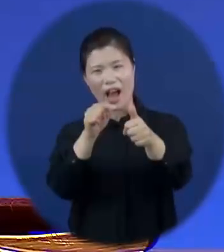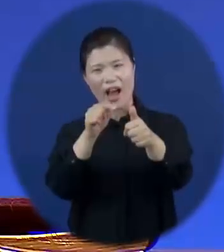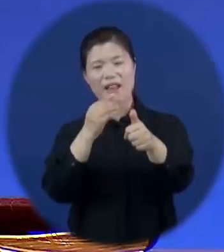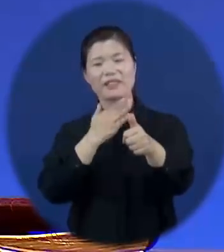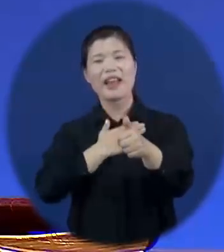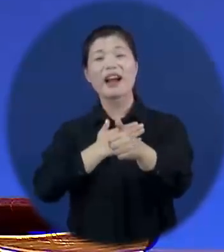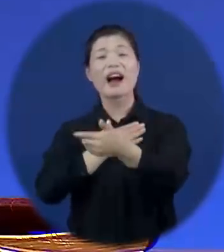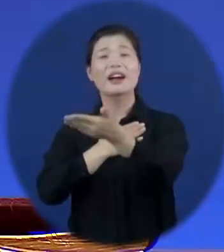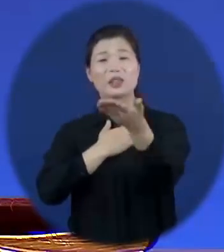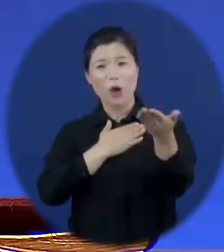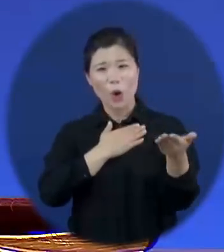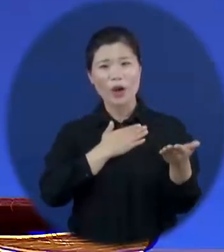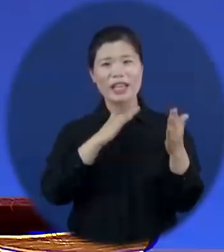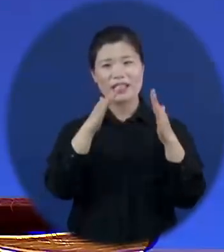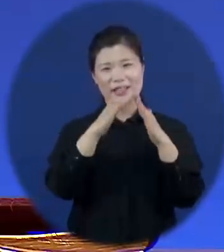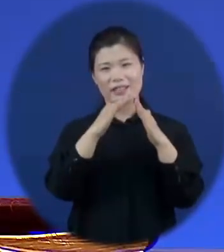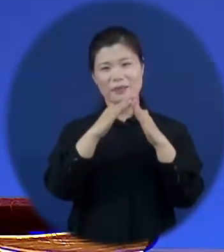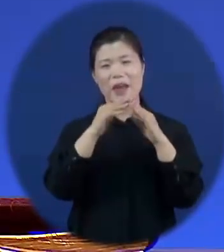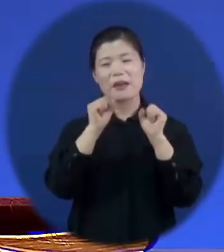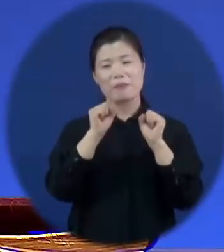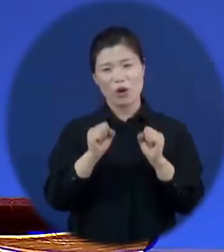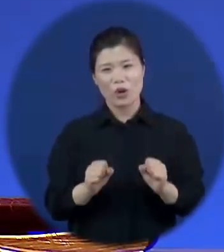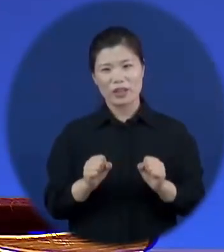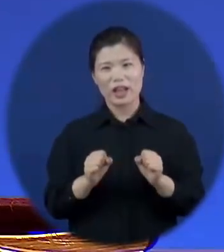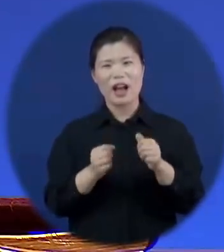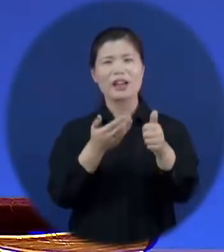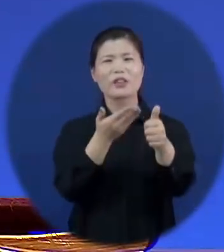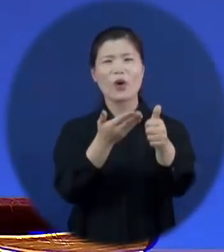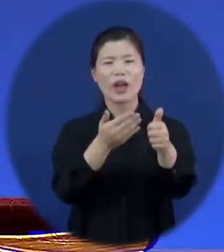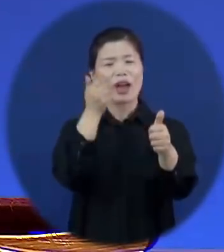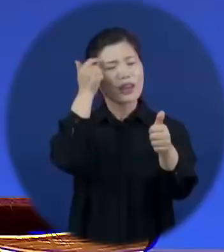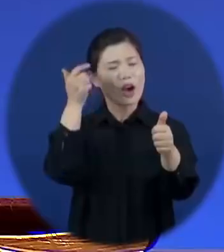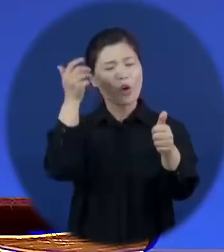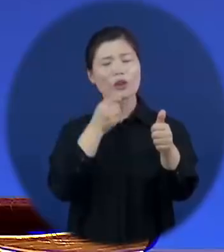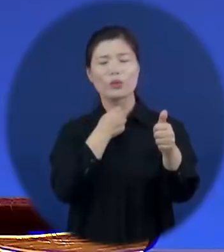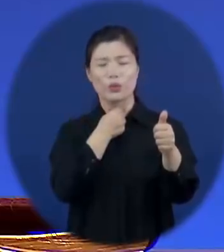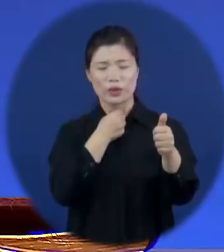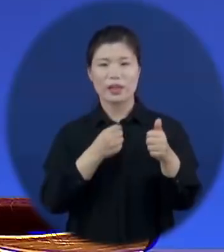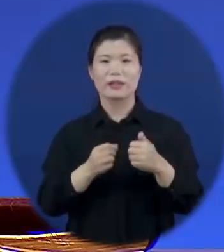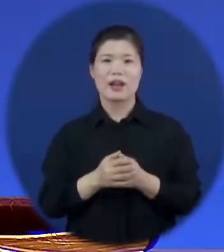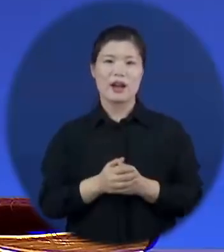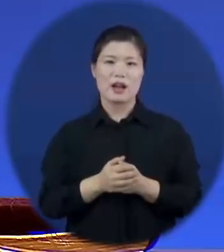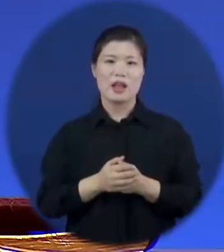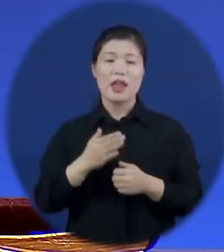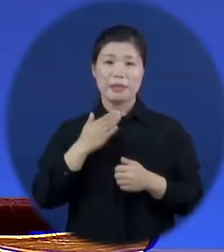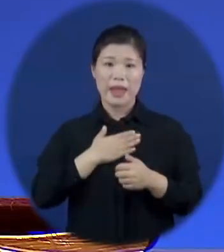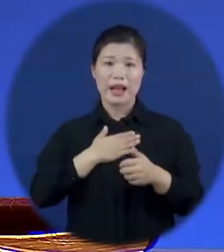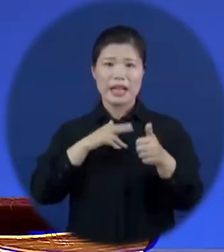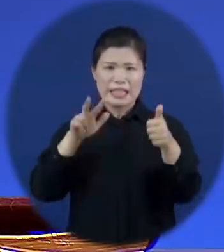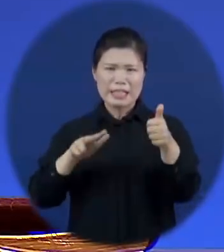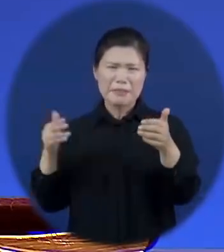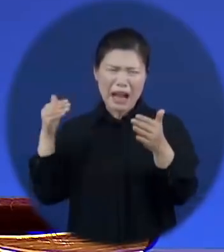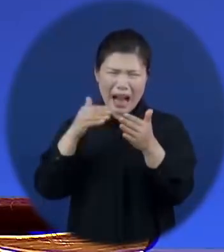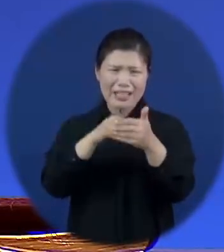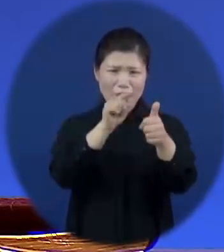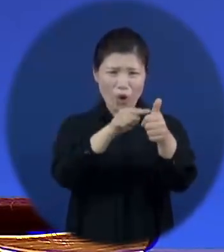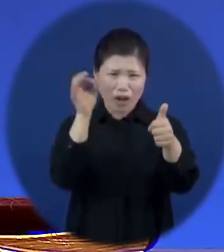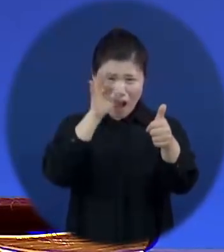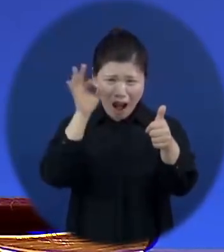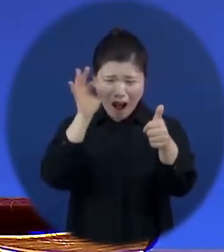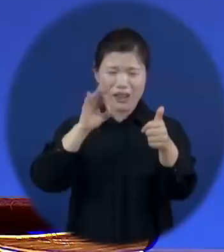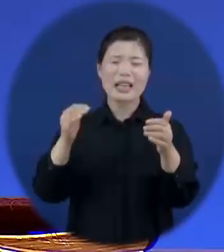내가 너와 머물겠다. 너의 영혼을 원한다. 내가 너를 지금까지 찾았다.